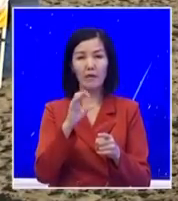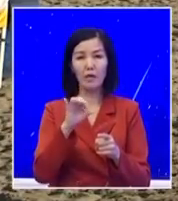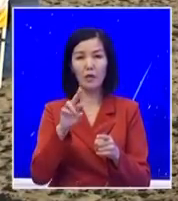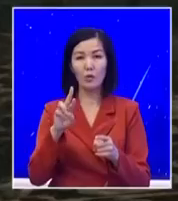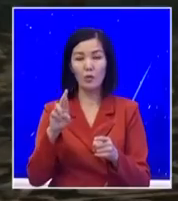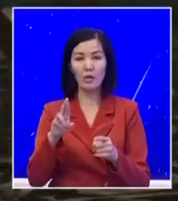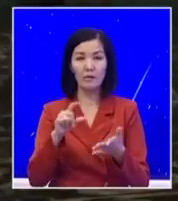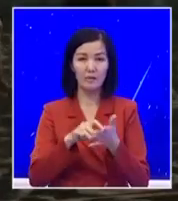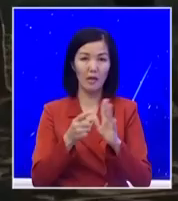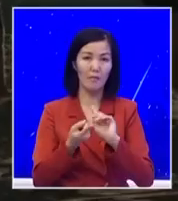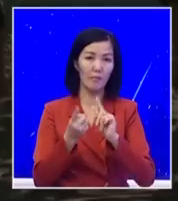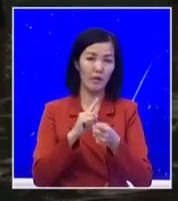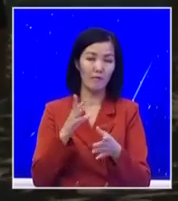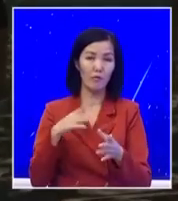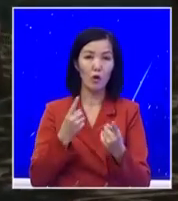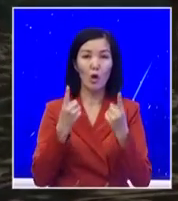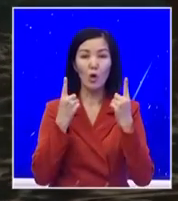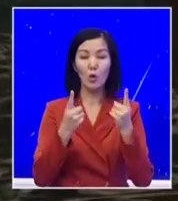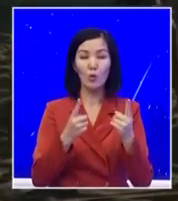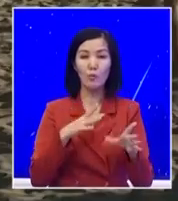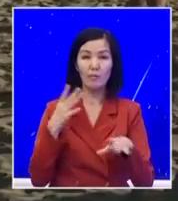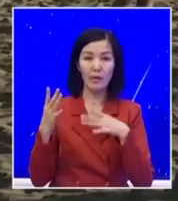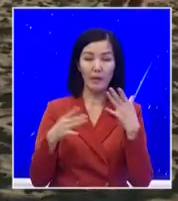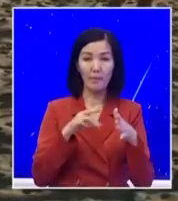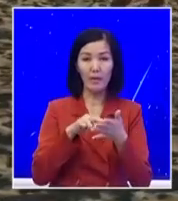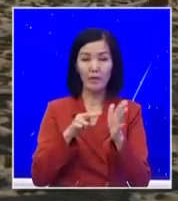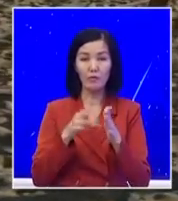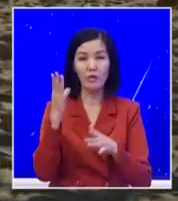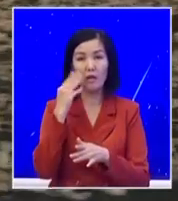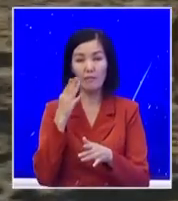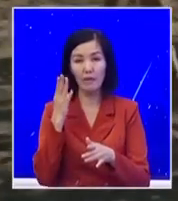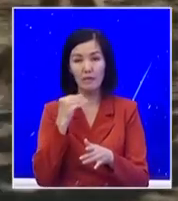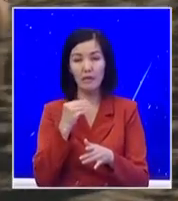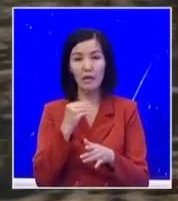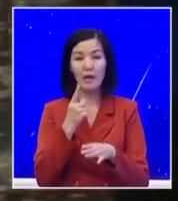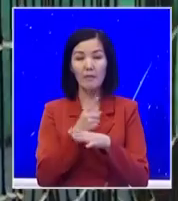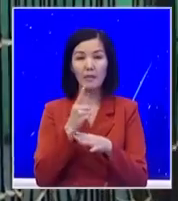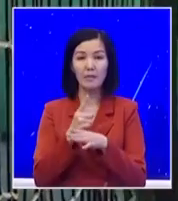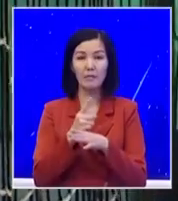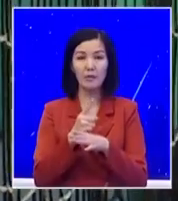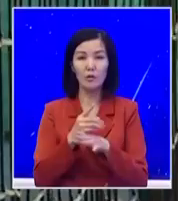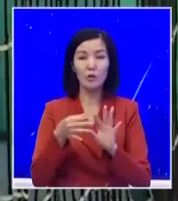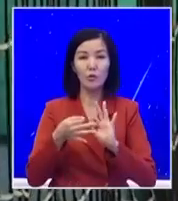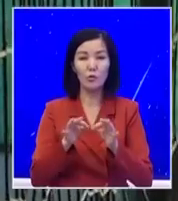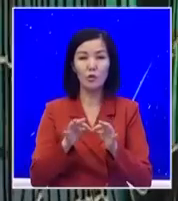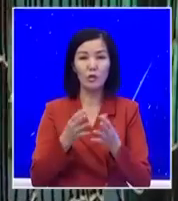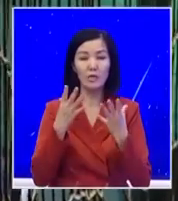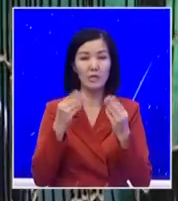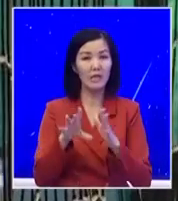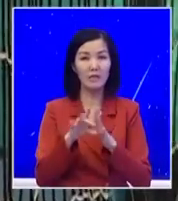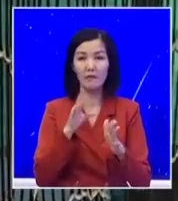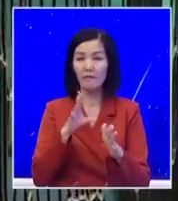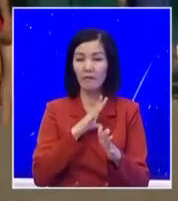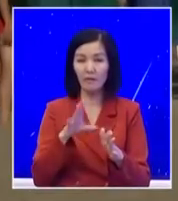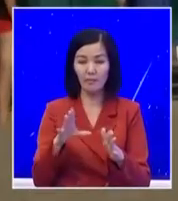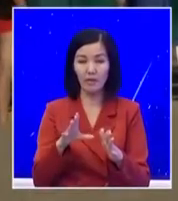перейти в зал. Первый и крупный учебно-тренировочный сбор планируется провести в Алматы. Из-за пандемии точные даты соревнований не определены. Однако сбавлять обороты в